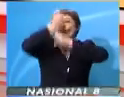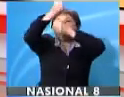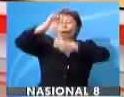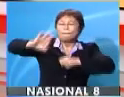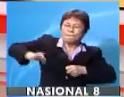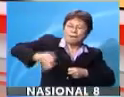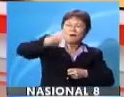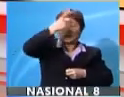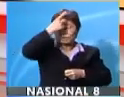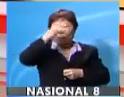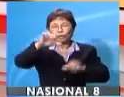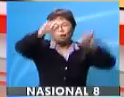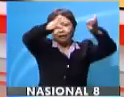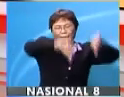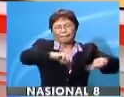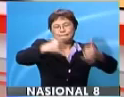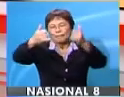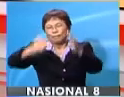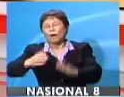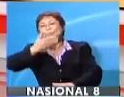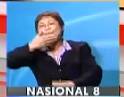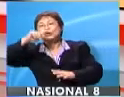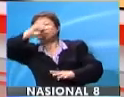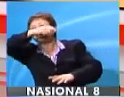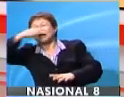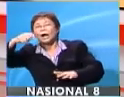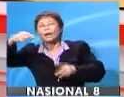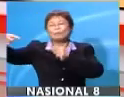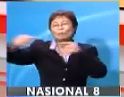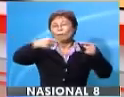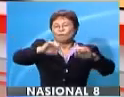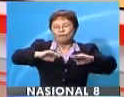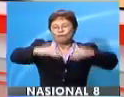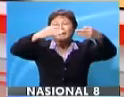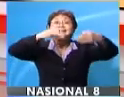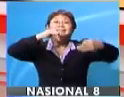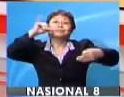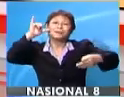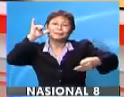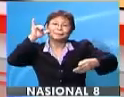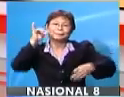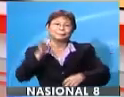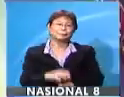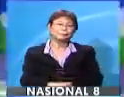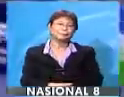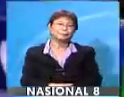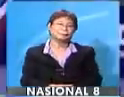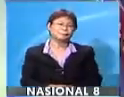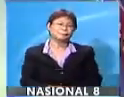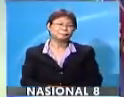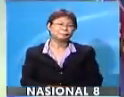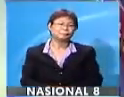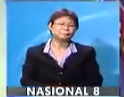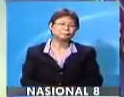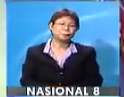Perancis. Chong Wei menewaskan pemain muda Taiwan dalam aksi final malam tadi.